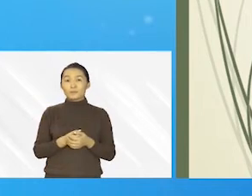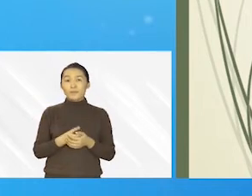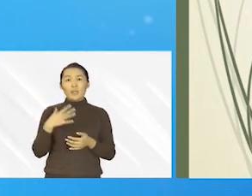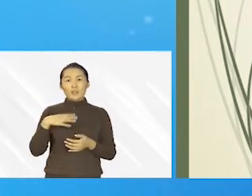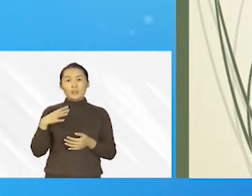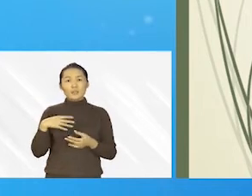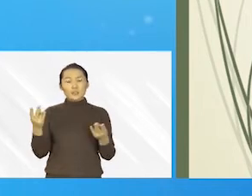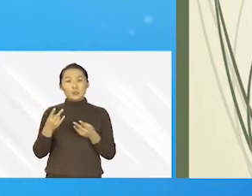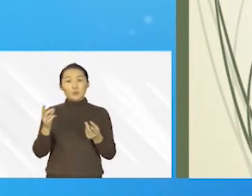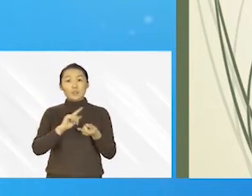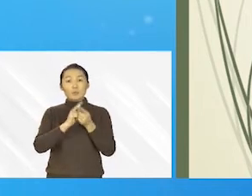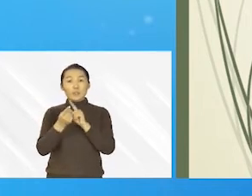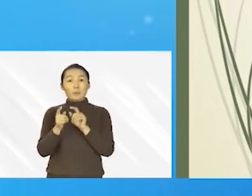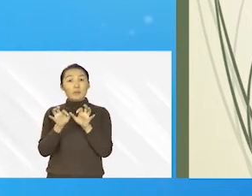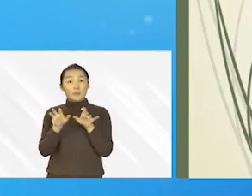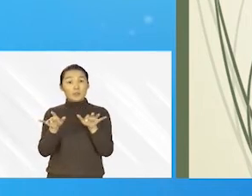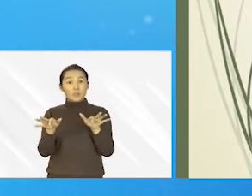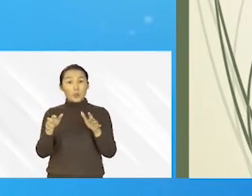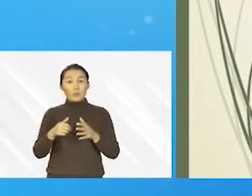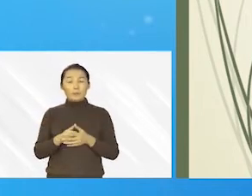Зачем же нужен метаморфоз насекомым?